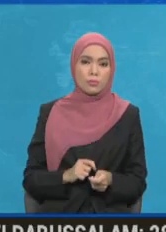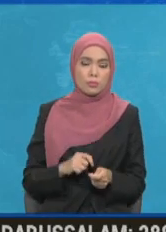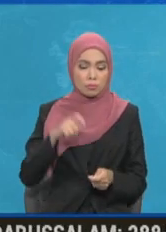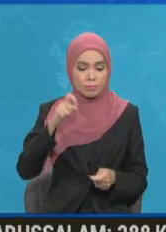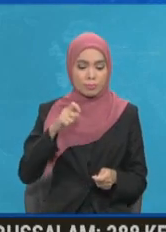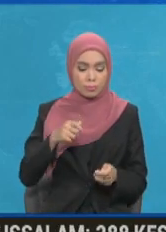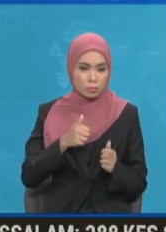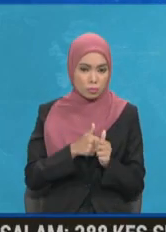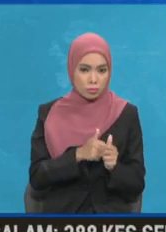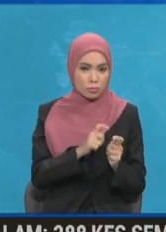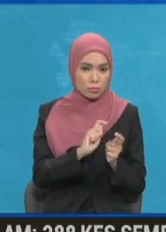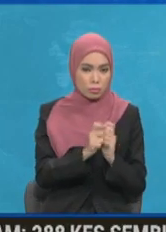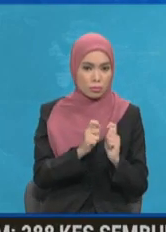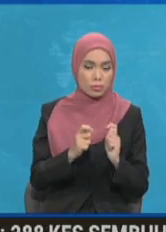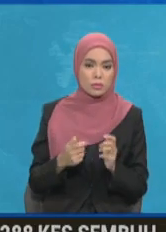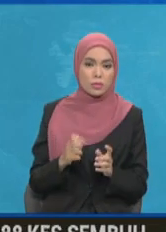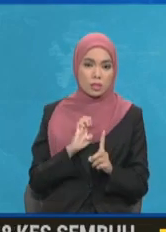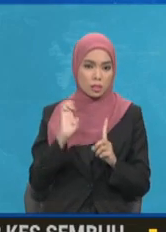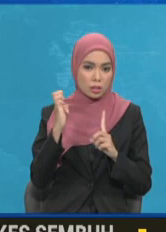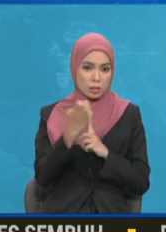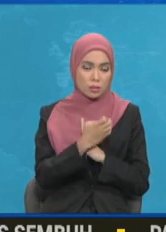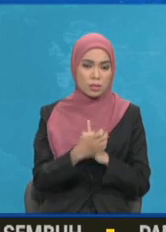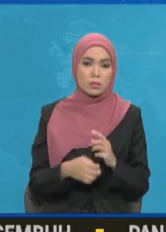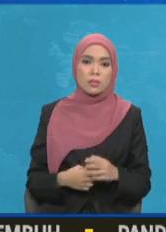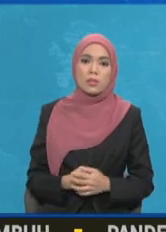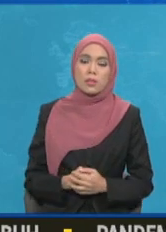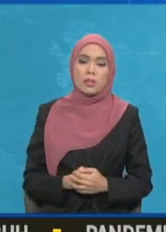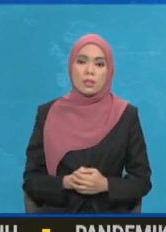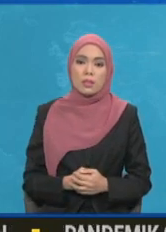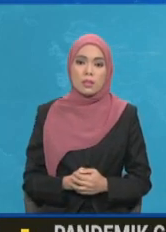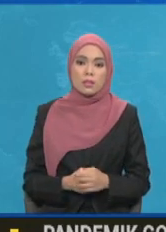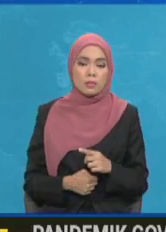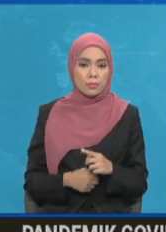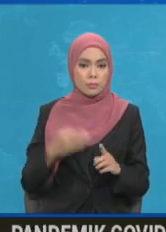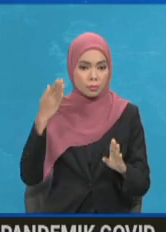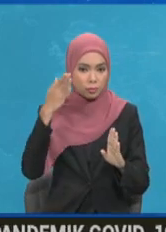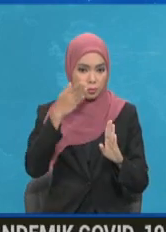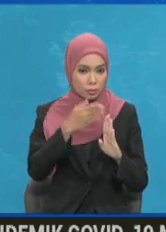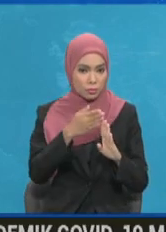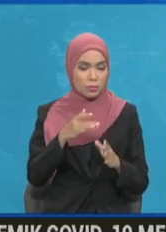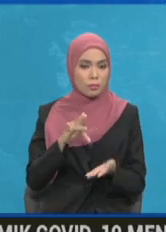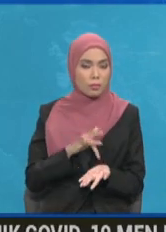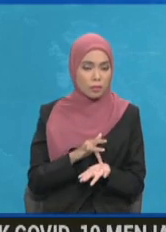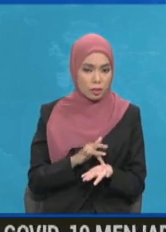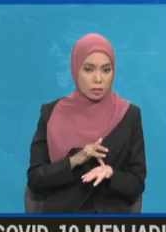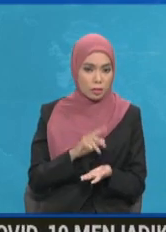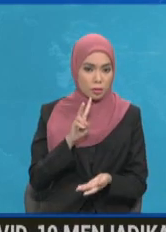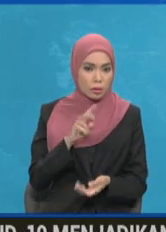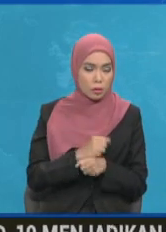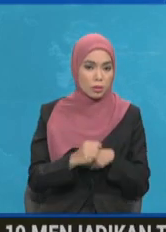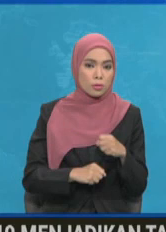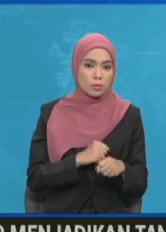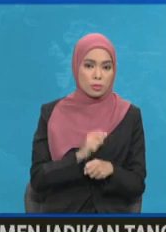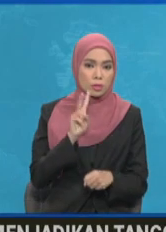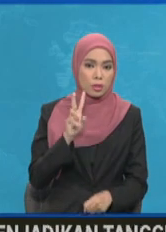antara penyisihan bengkel penelitian separuh tunggal rancangan strategi Kementerian perkenaan bagi tahun